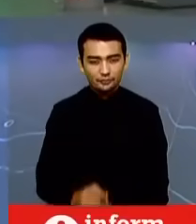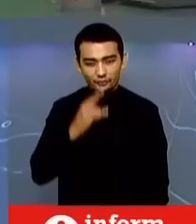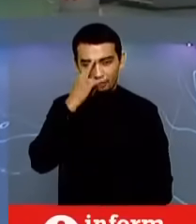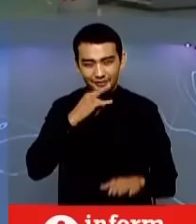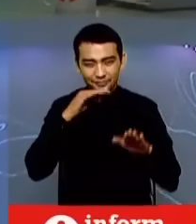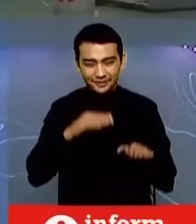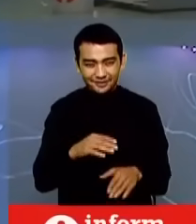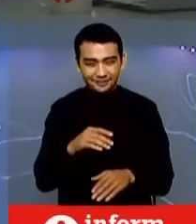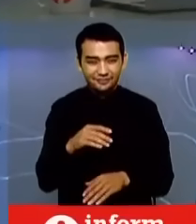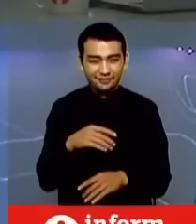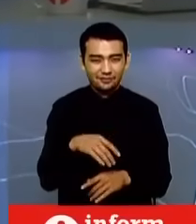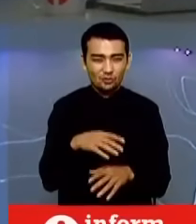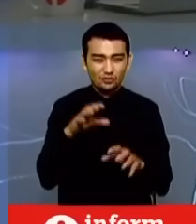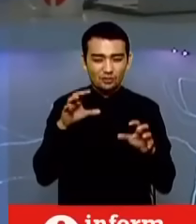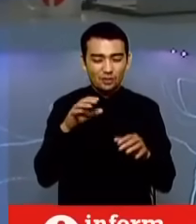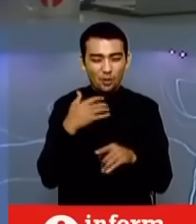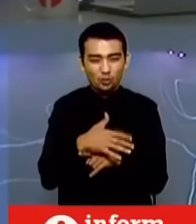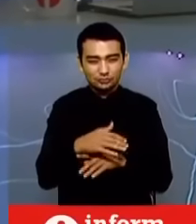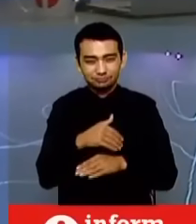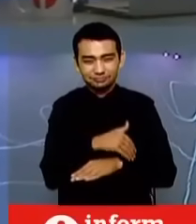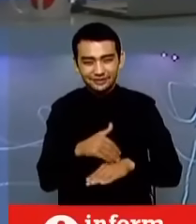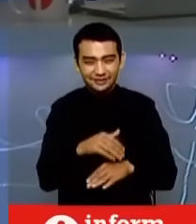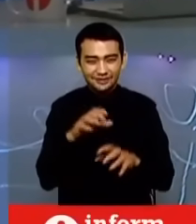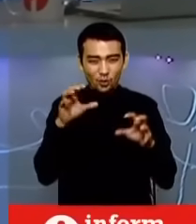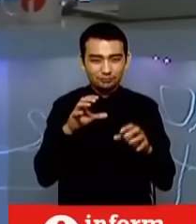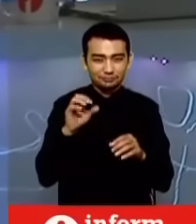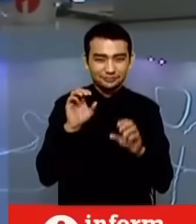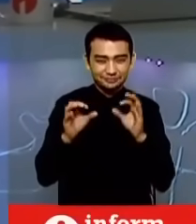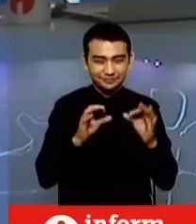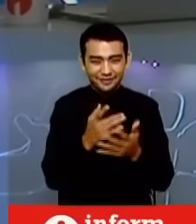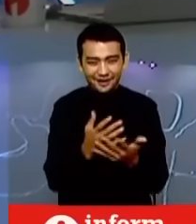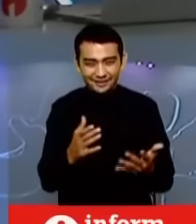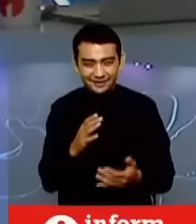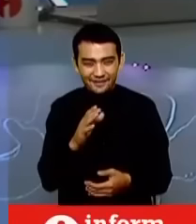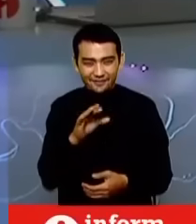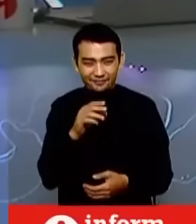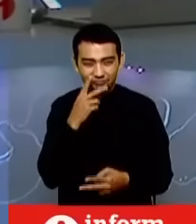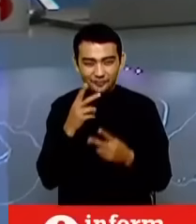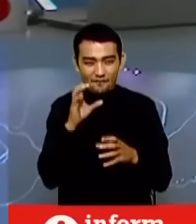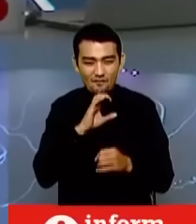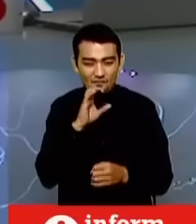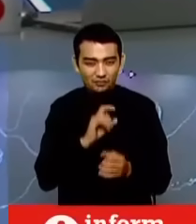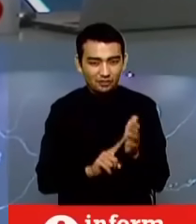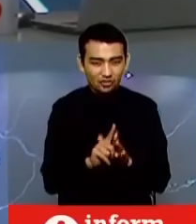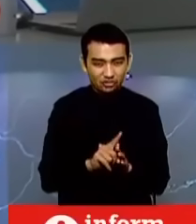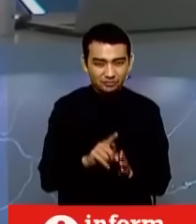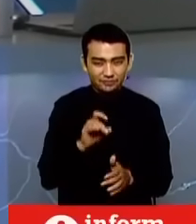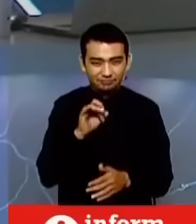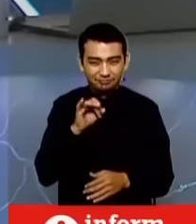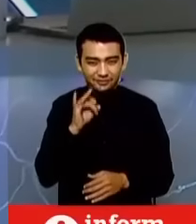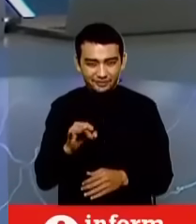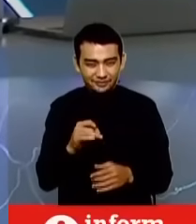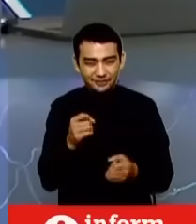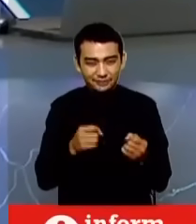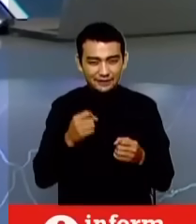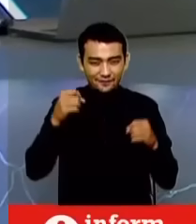Қазақстандықтар енді жол белгілерін ұрлауға көшкен. Бірі одан күрек жасса, енді бірі жол белгісін қазанға қақпақ қылған. Тіпті жарық